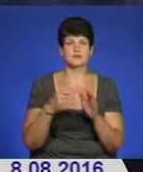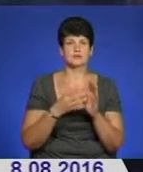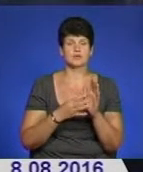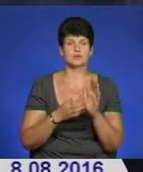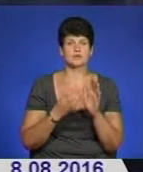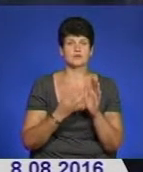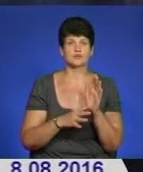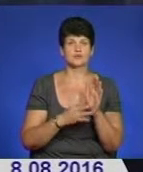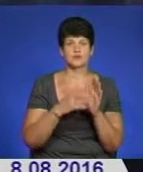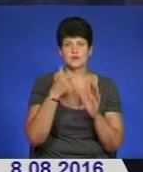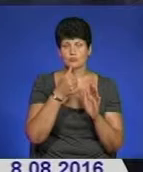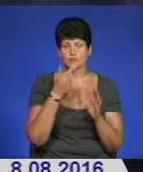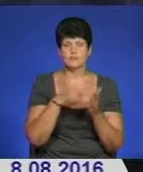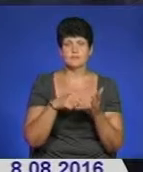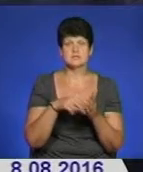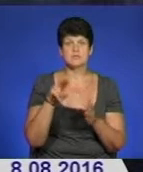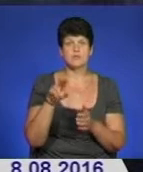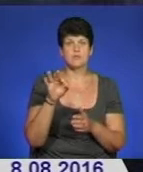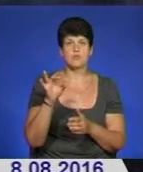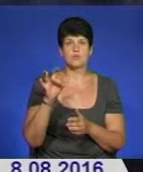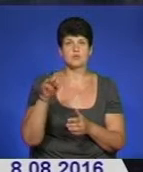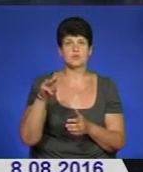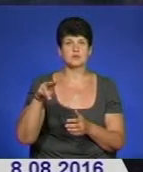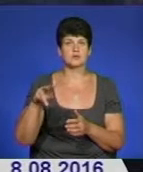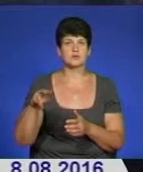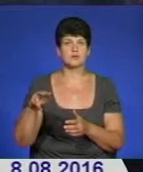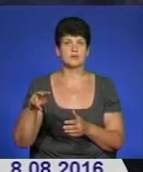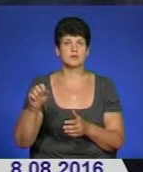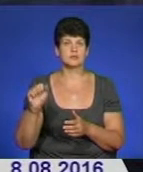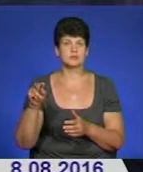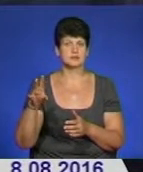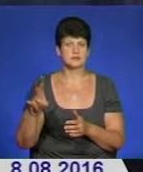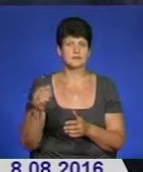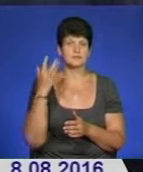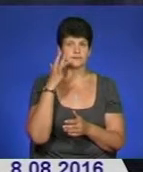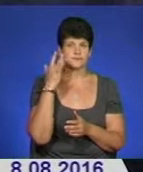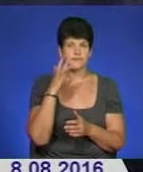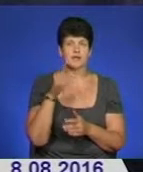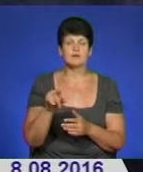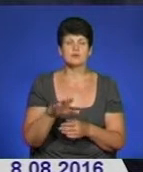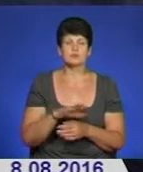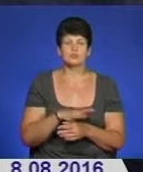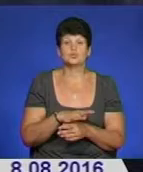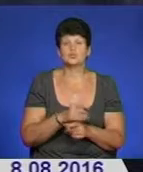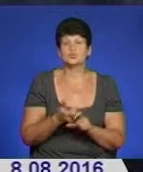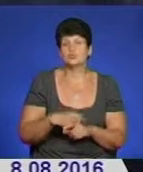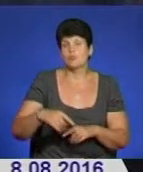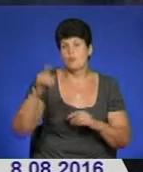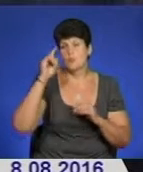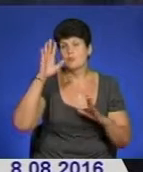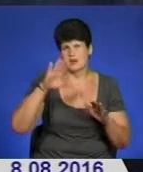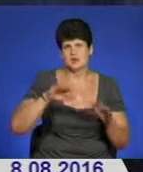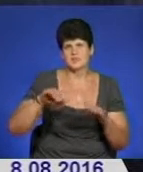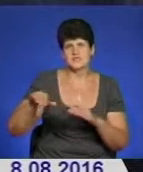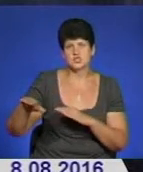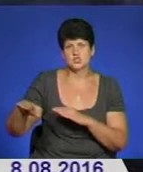1999 році, саме в місті Портланд, Сполучені Штати Америки. Набув він широкої популярності значно